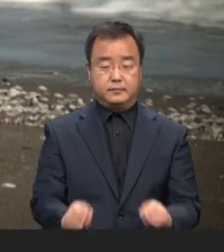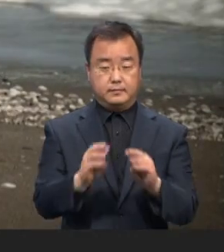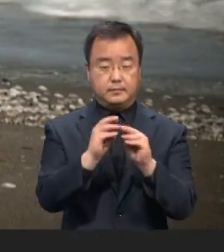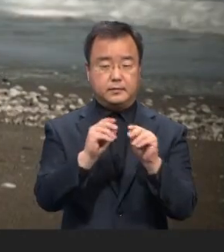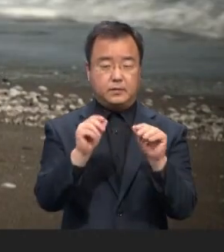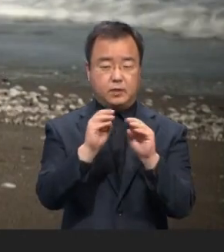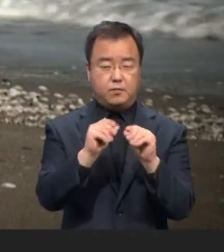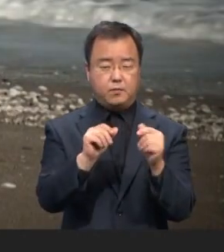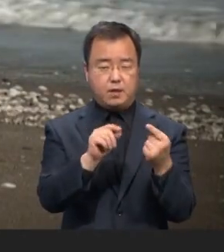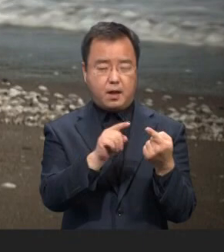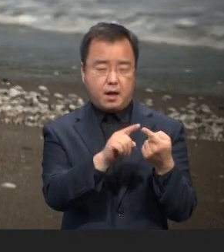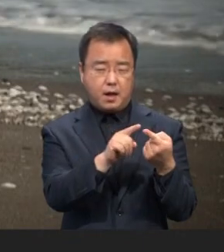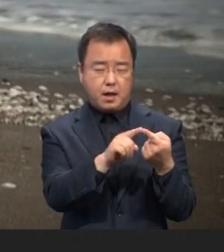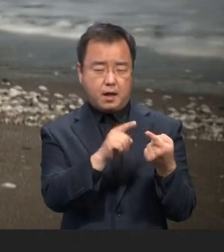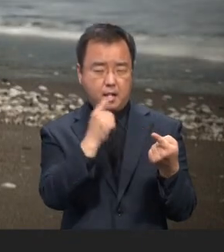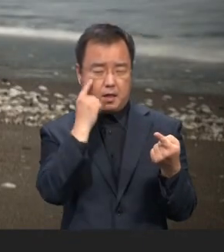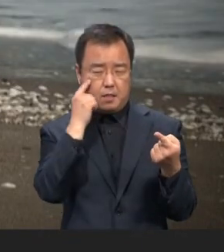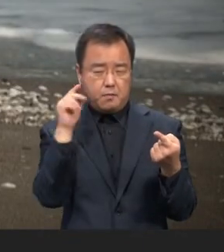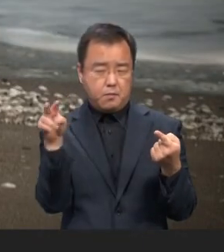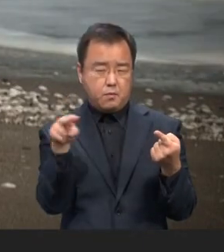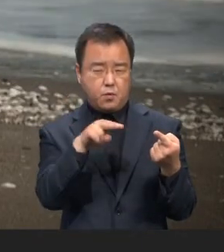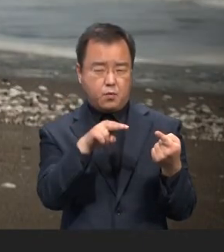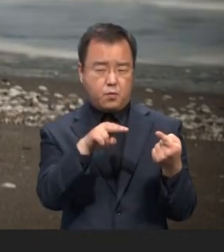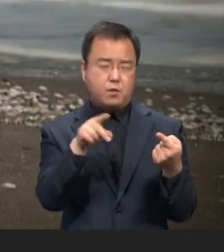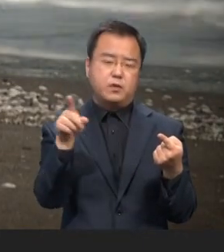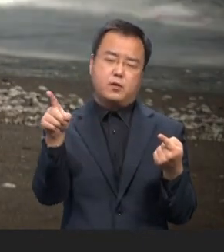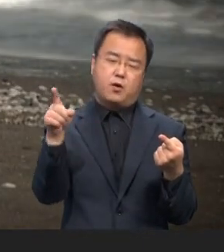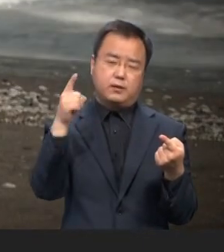모래알 하나를 보고도 너를 생각했지.